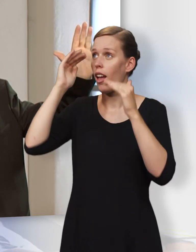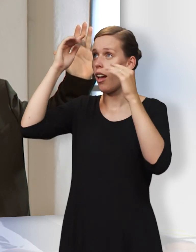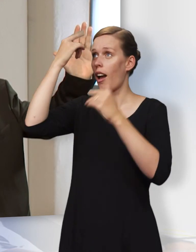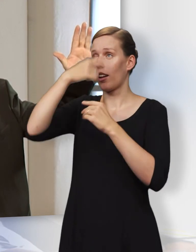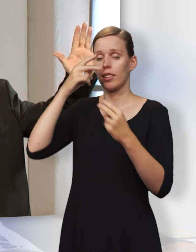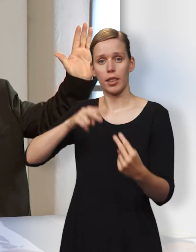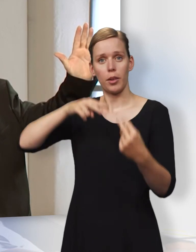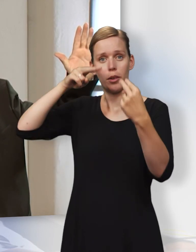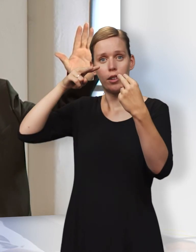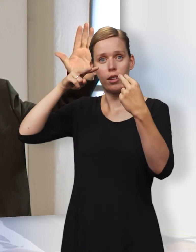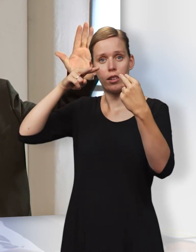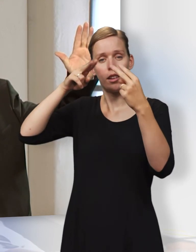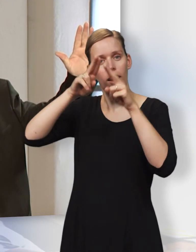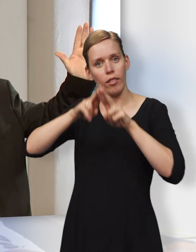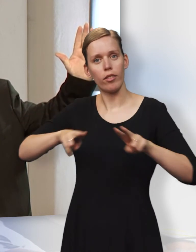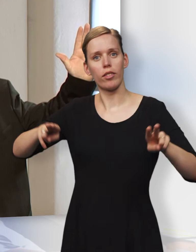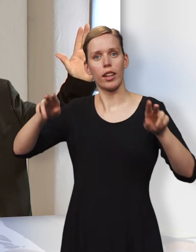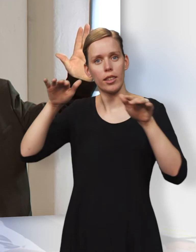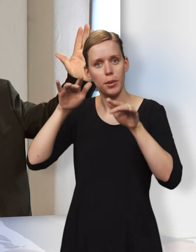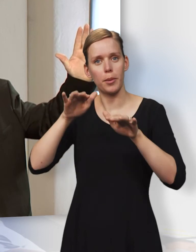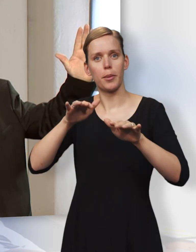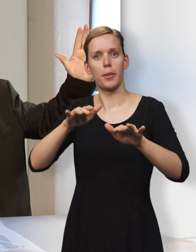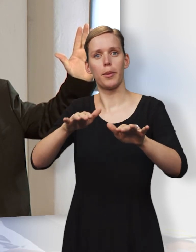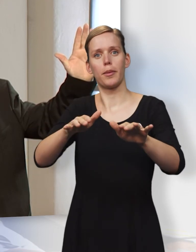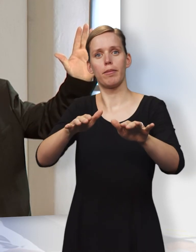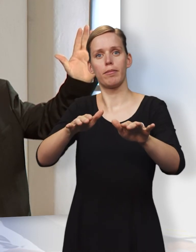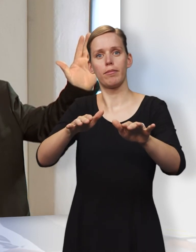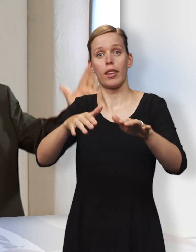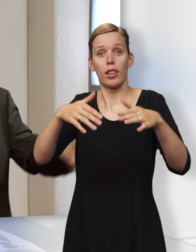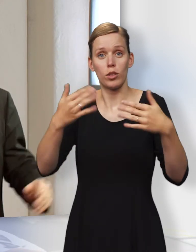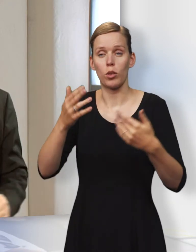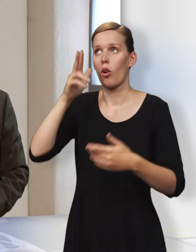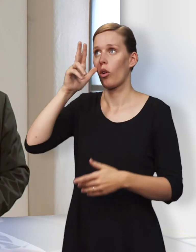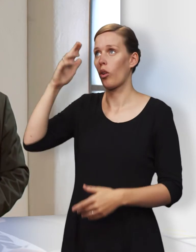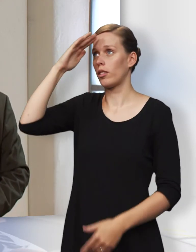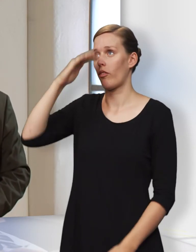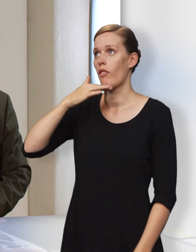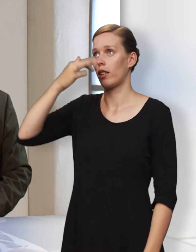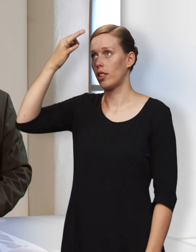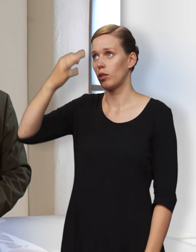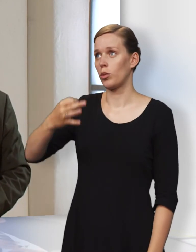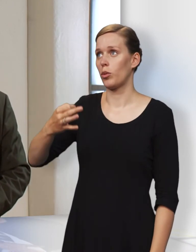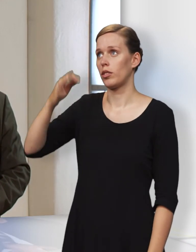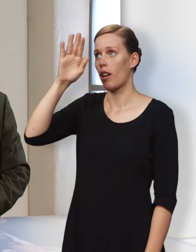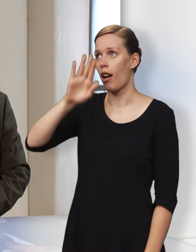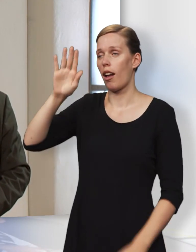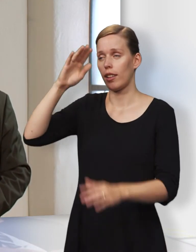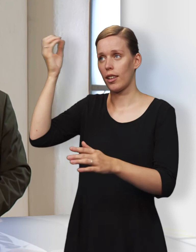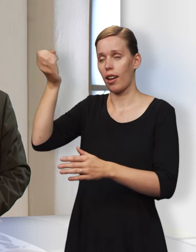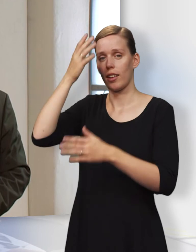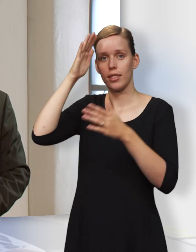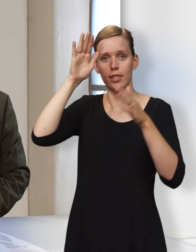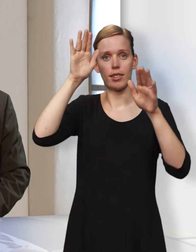sein Angesicht auf dich und gebe dir seinen Frieden. So segne dich Gott, der Vater, der Sohn und der